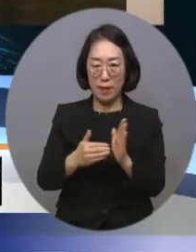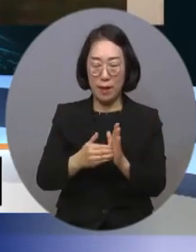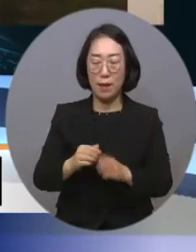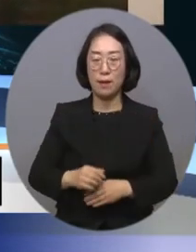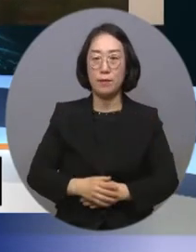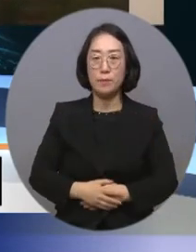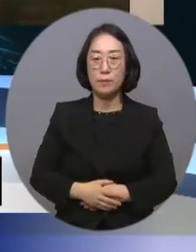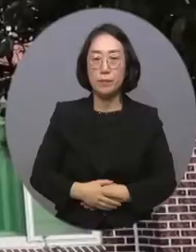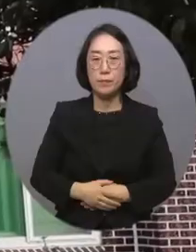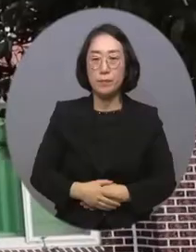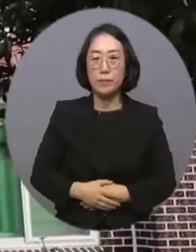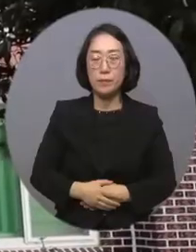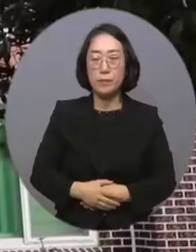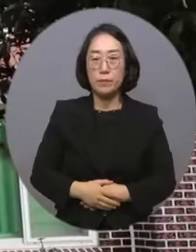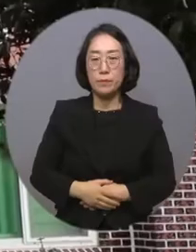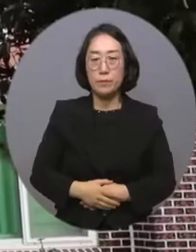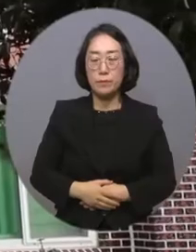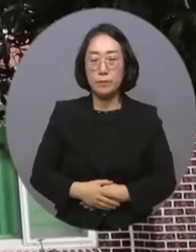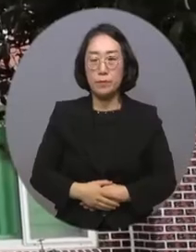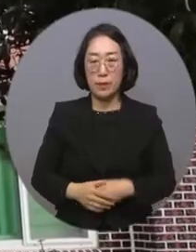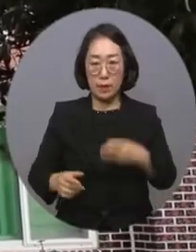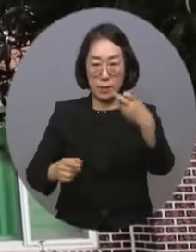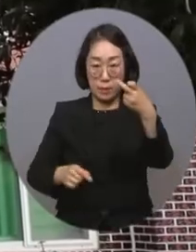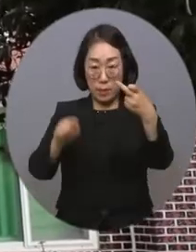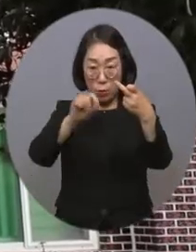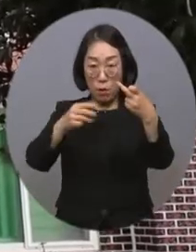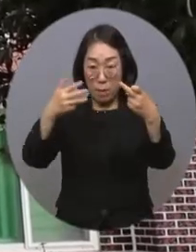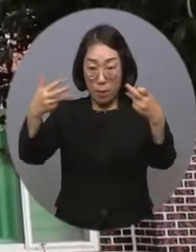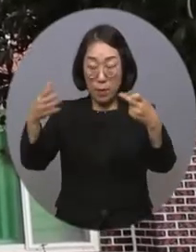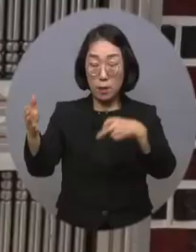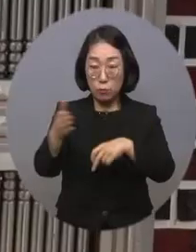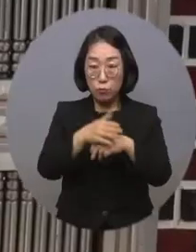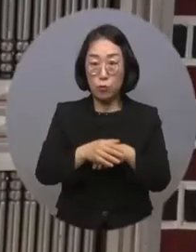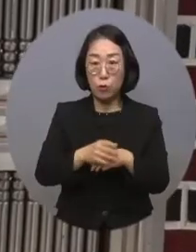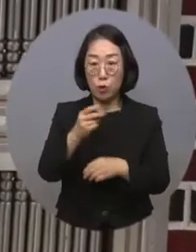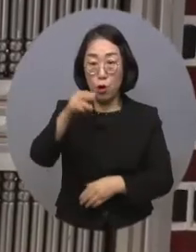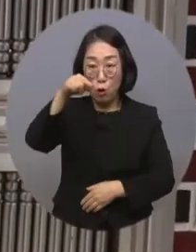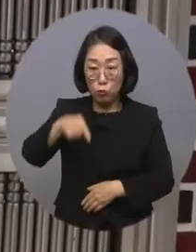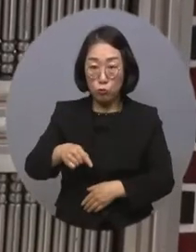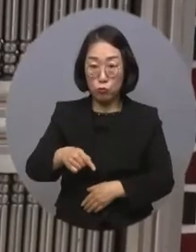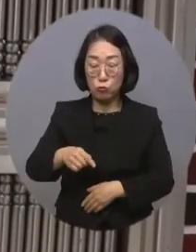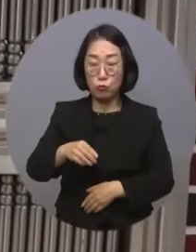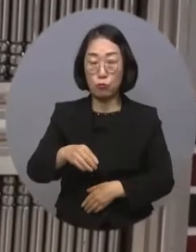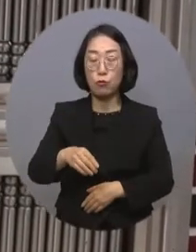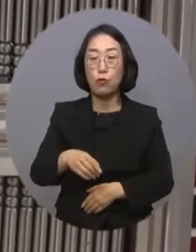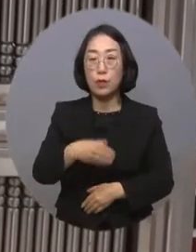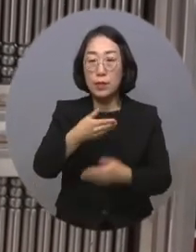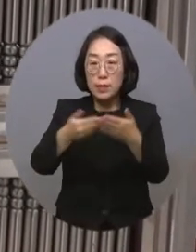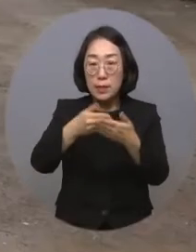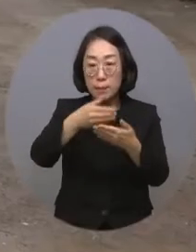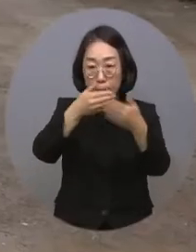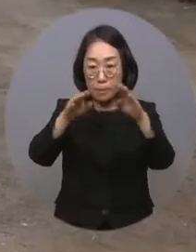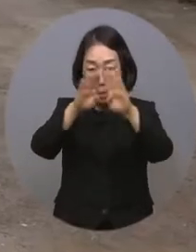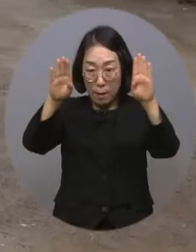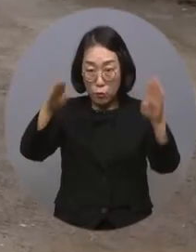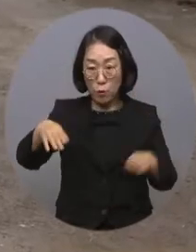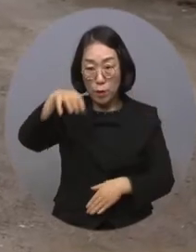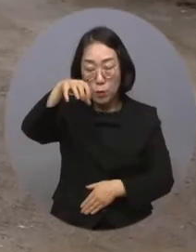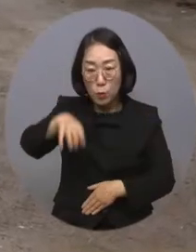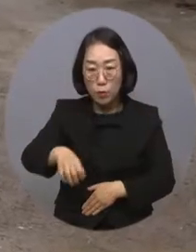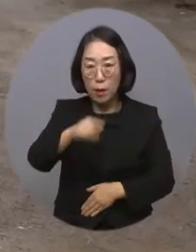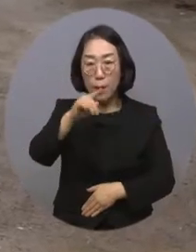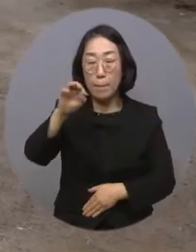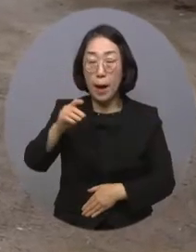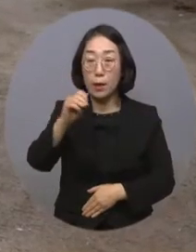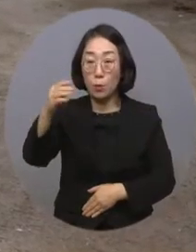다녀왔습니다. 지난 8일부터 여수 에그 갤러리에서는 개관 기념으로 박동화 작가의 초대전이